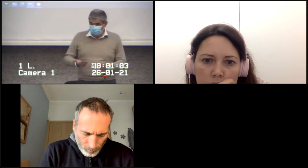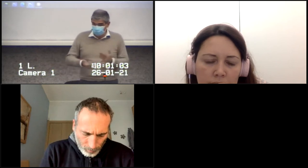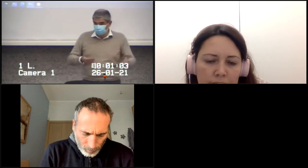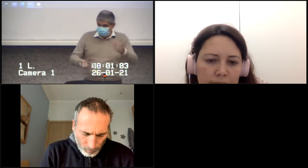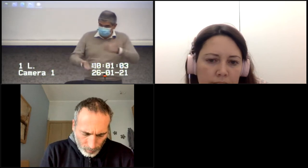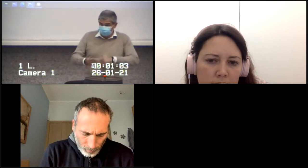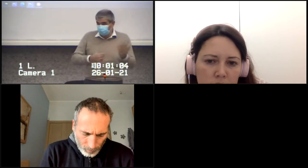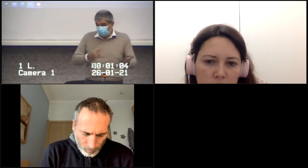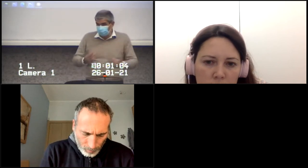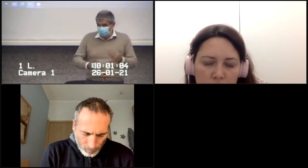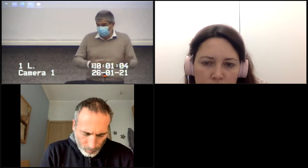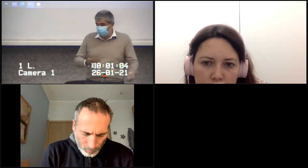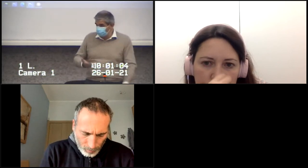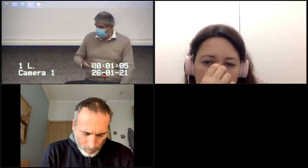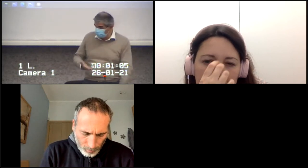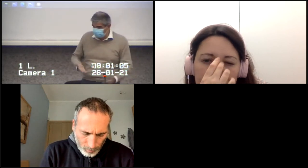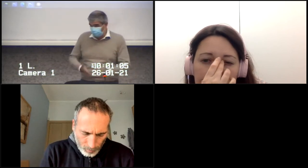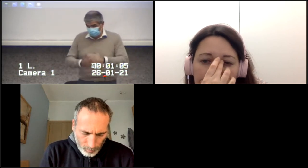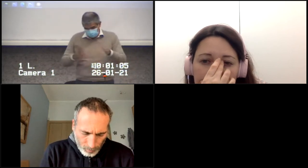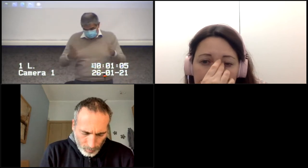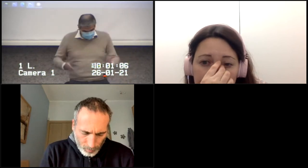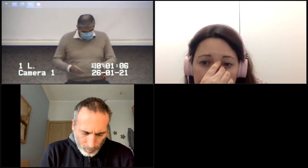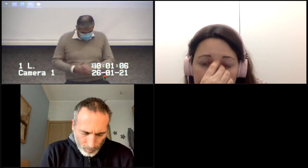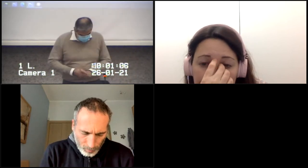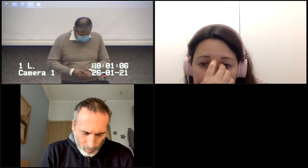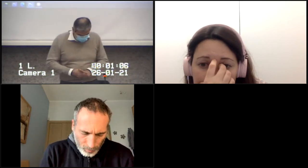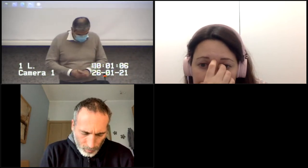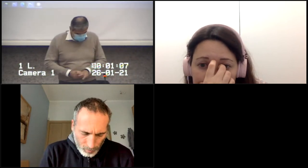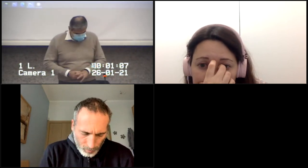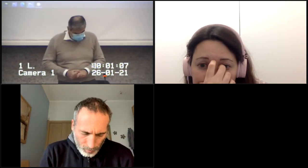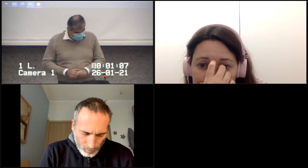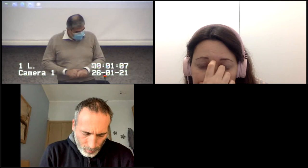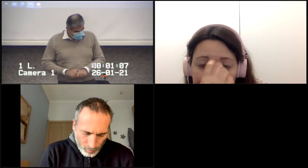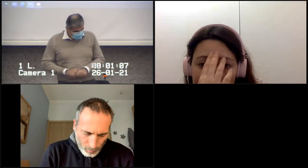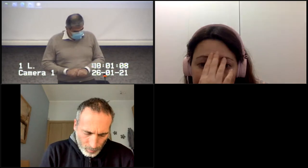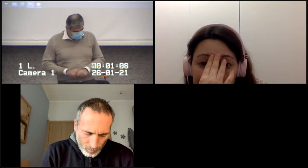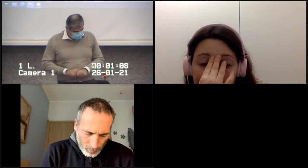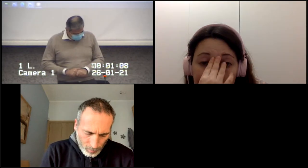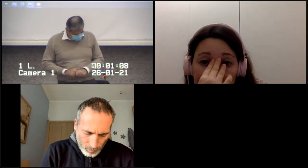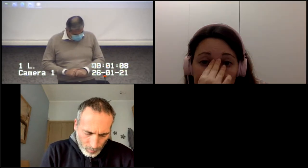un usufrutto. Tanto è vero che una servitù di questo tipo è stata computata